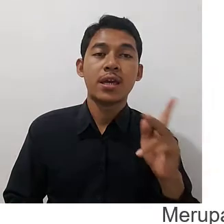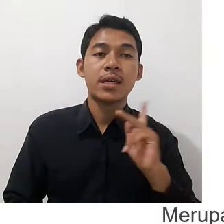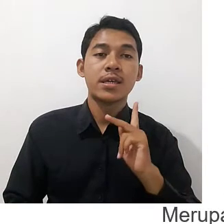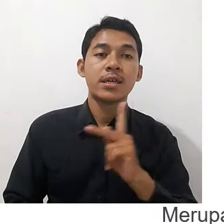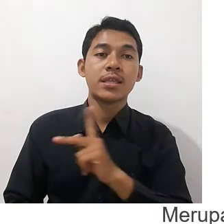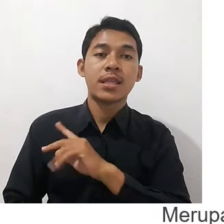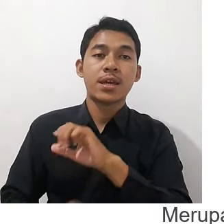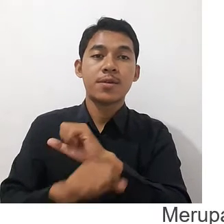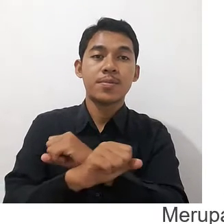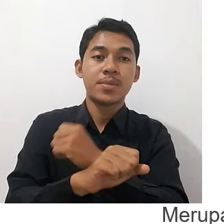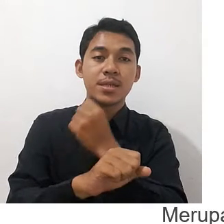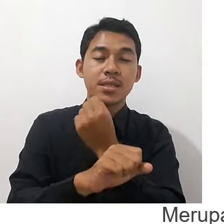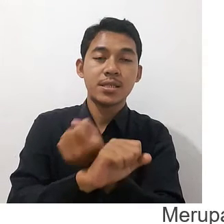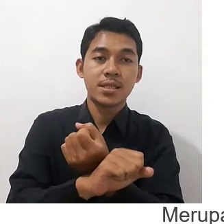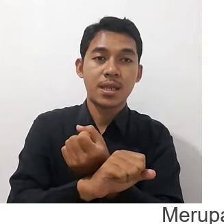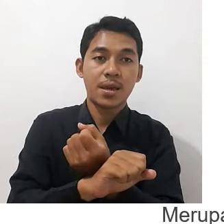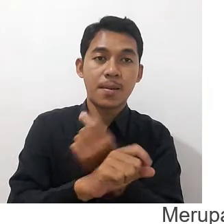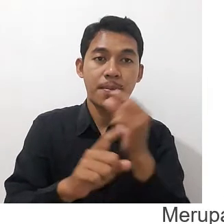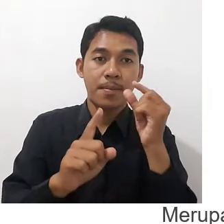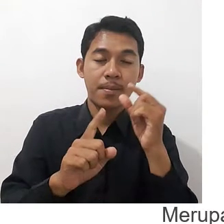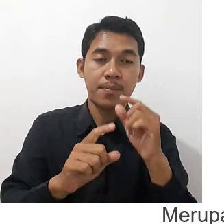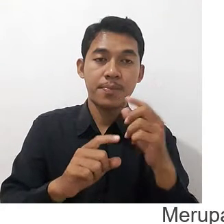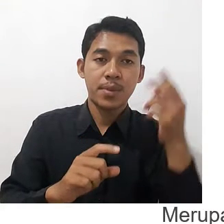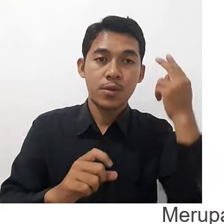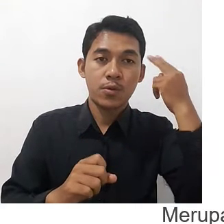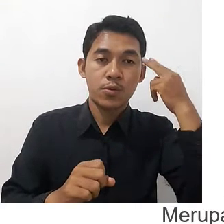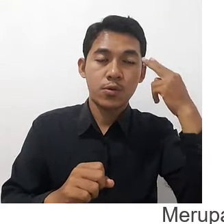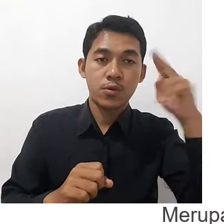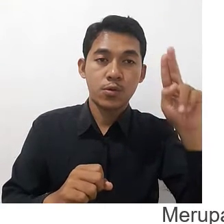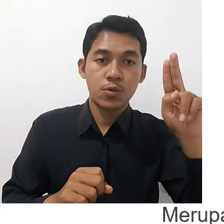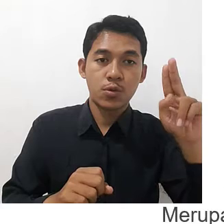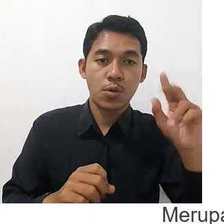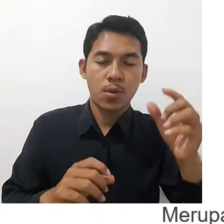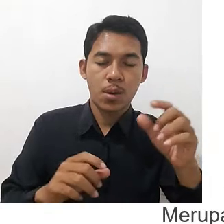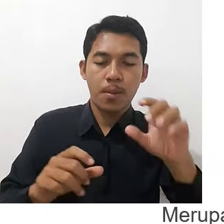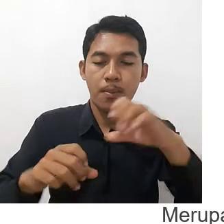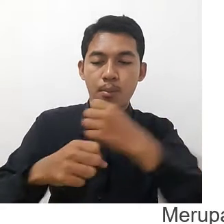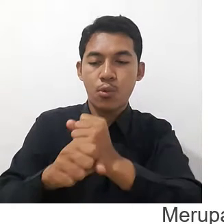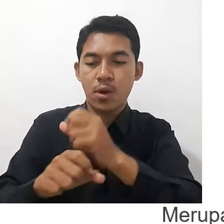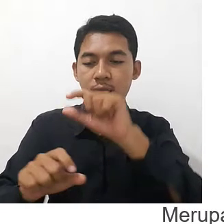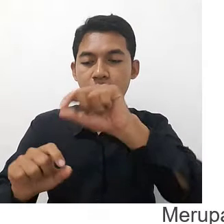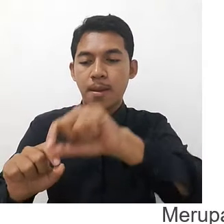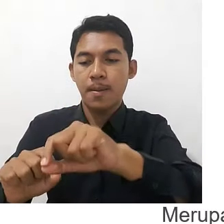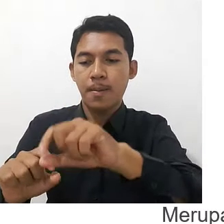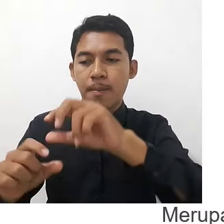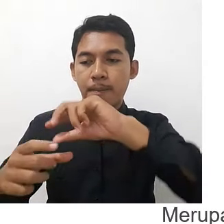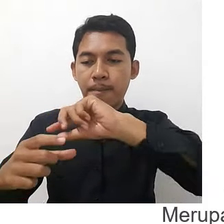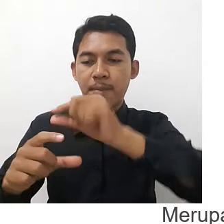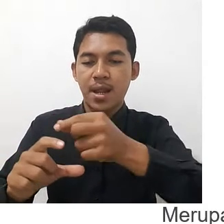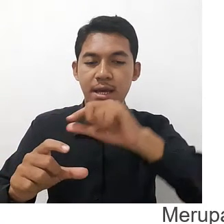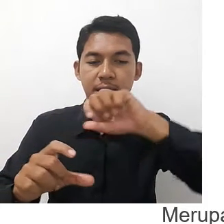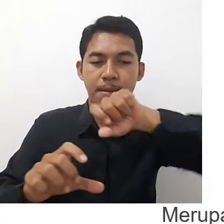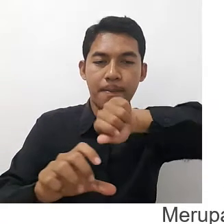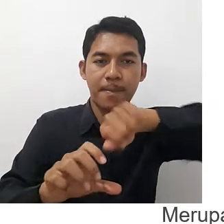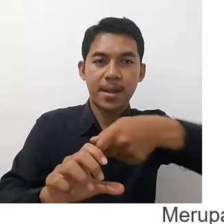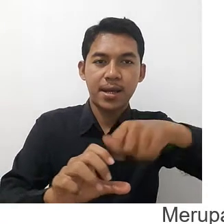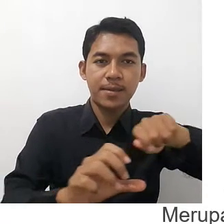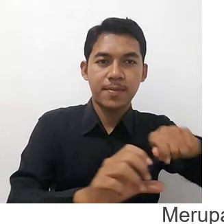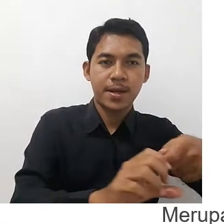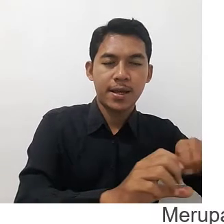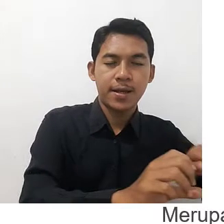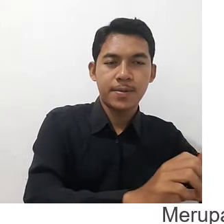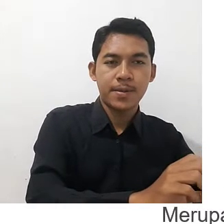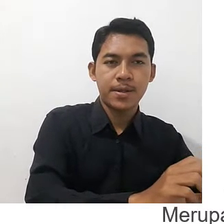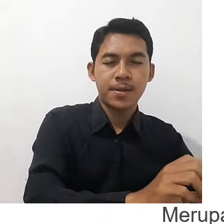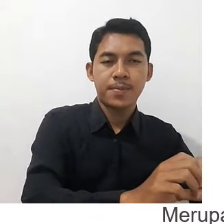itu kita bisa gunakan untuk apa ya, merakit desktop ya atau PC gitu ya